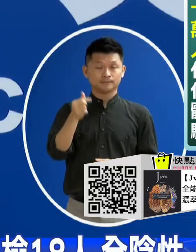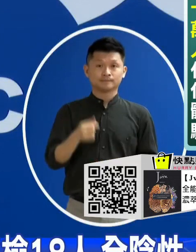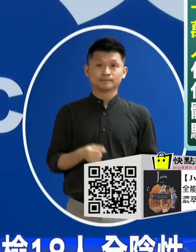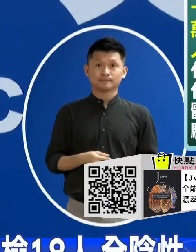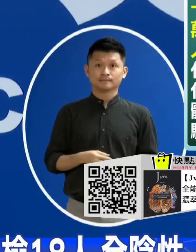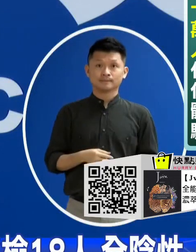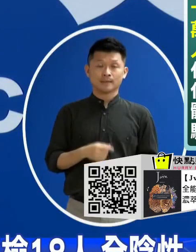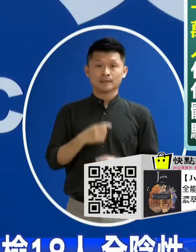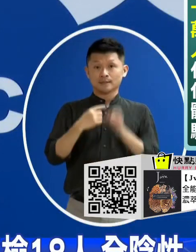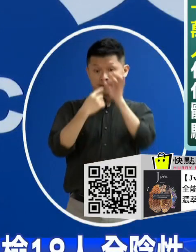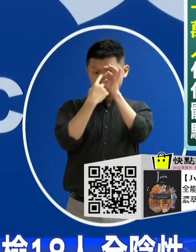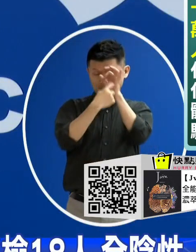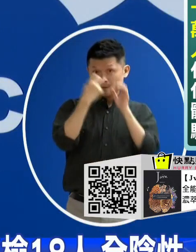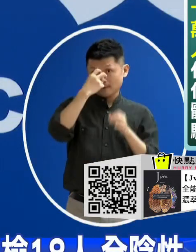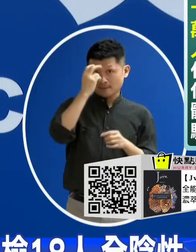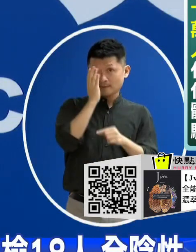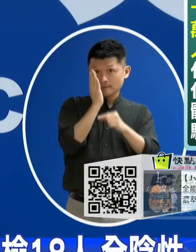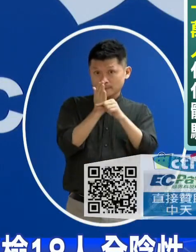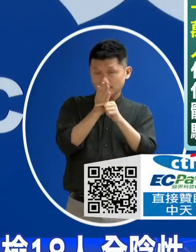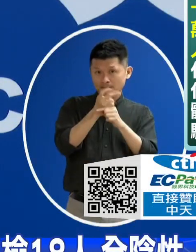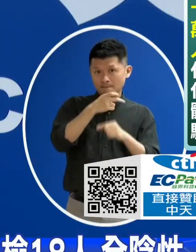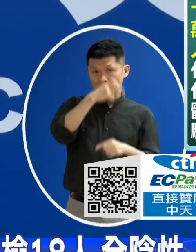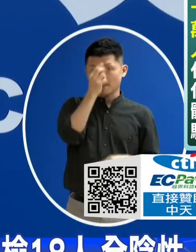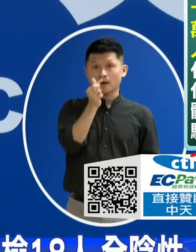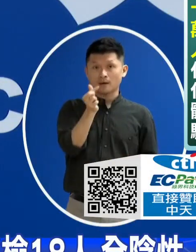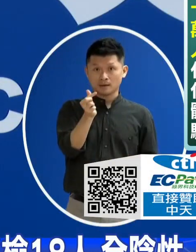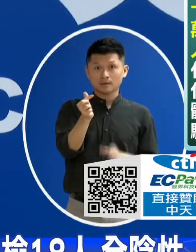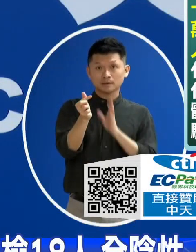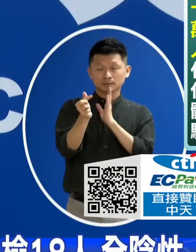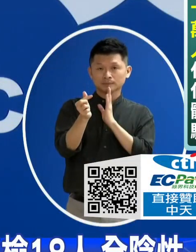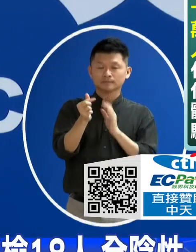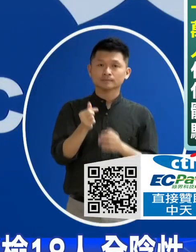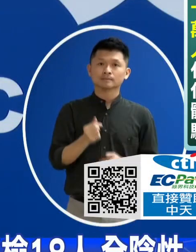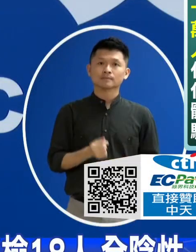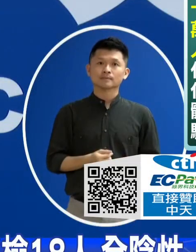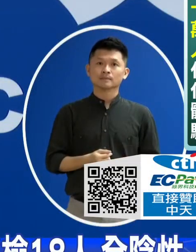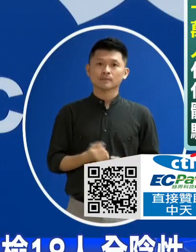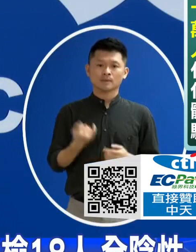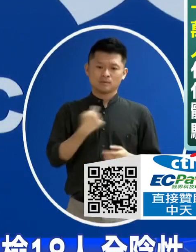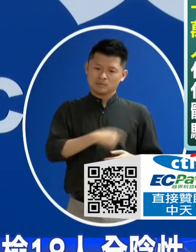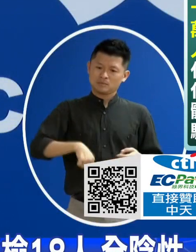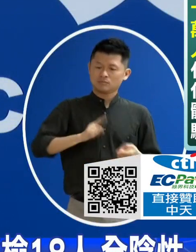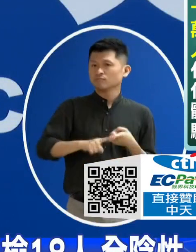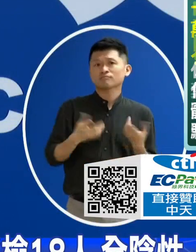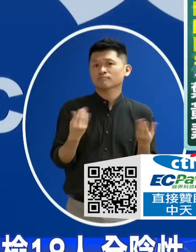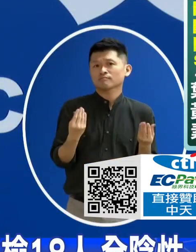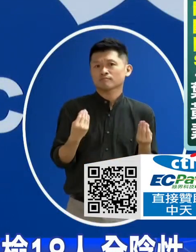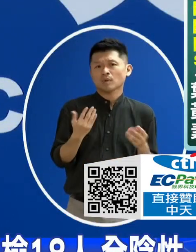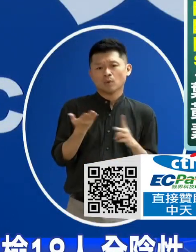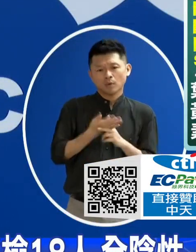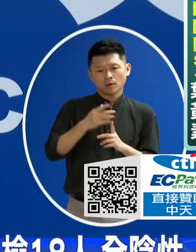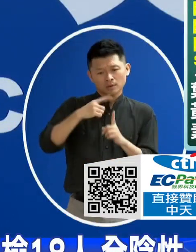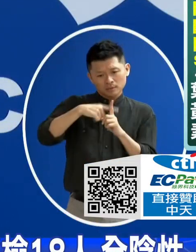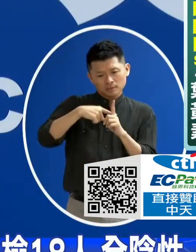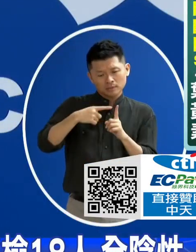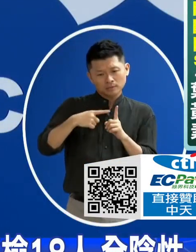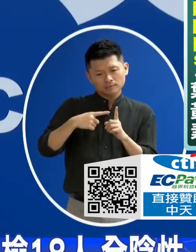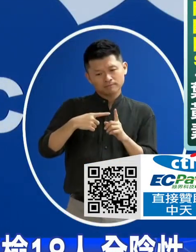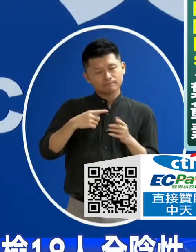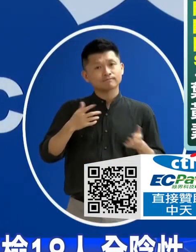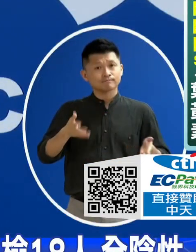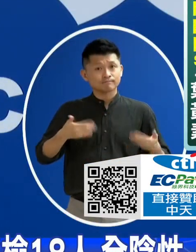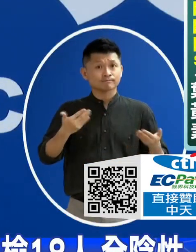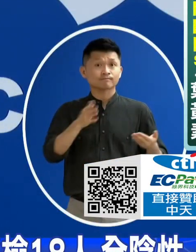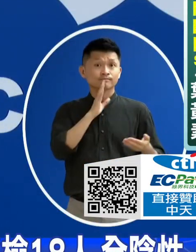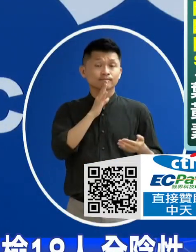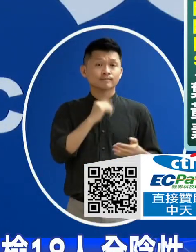在筛检当中检验出来的哈，本身应该是无症状或者是有很轻微的症状这个部分，所以这个大